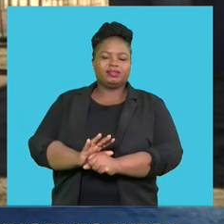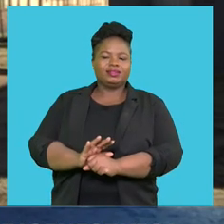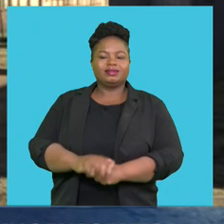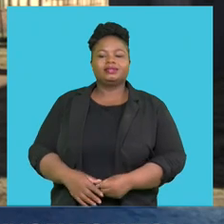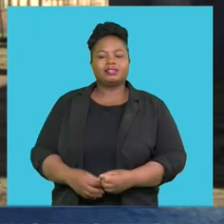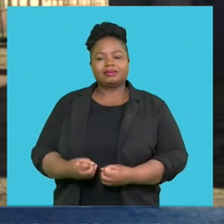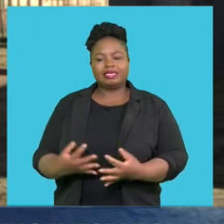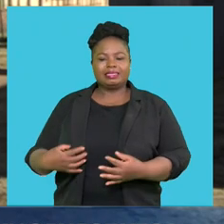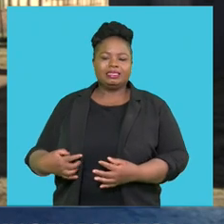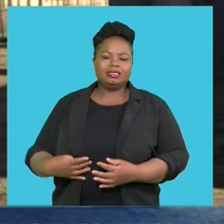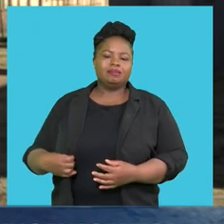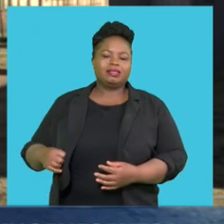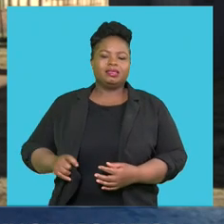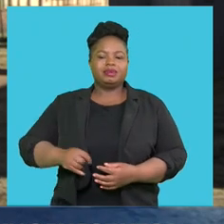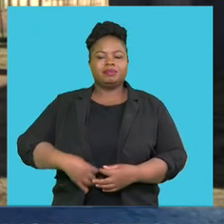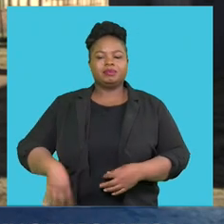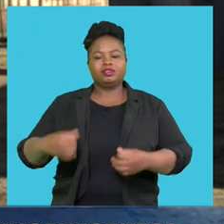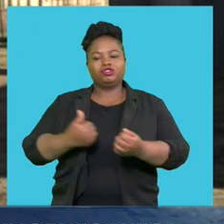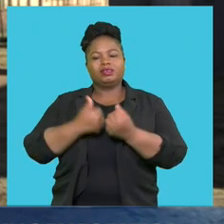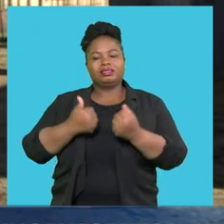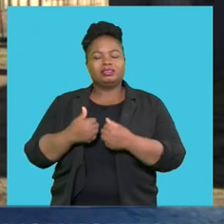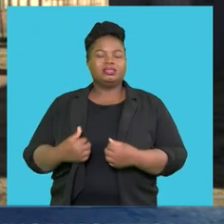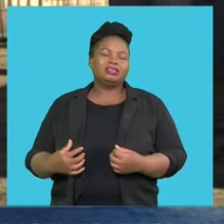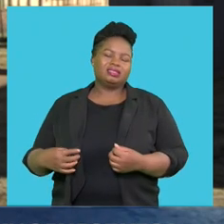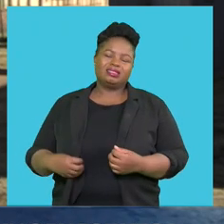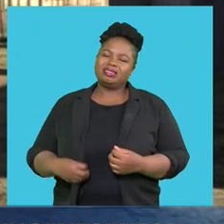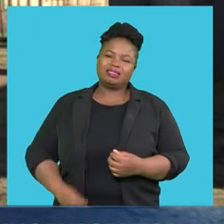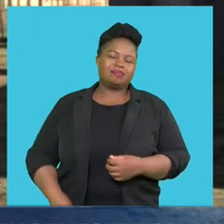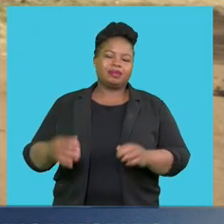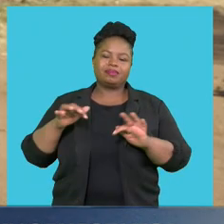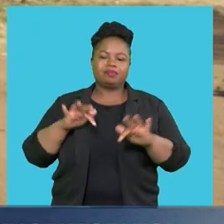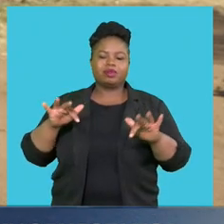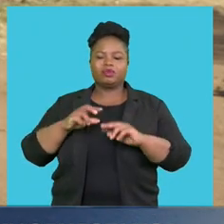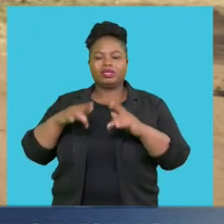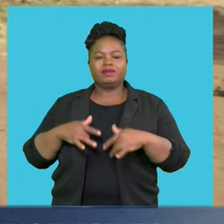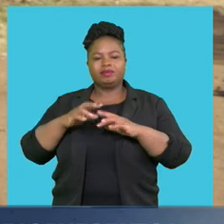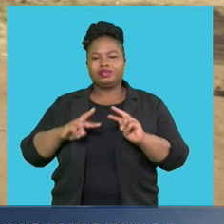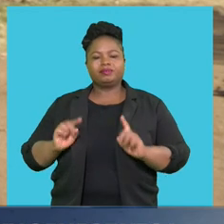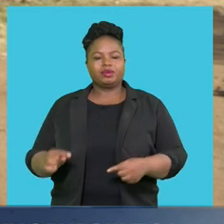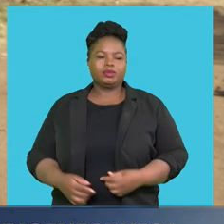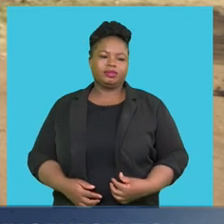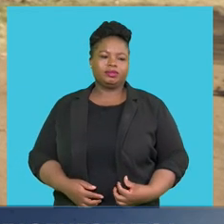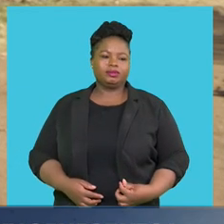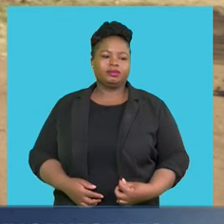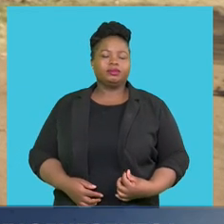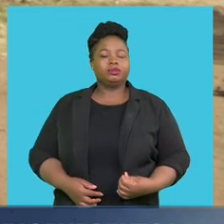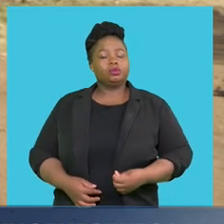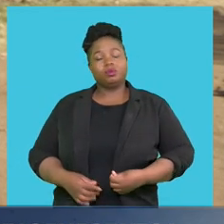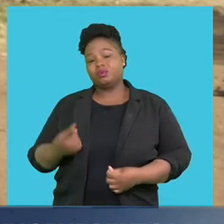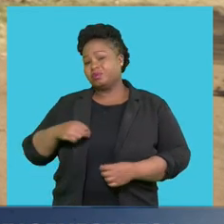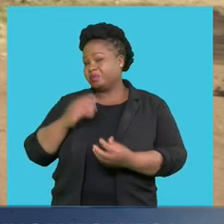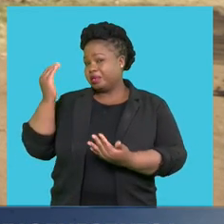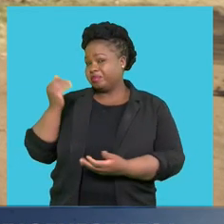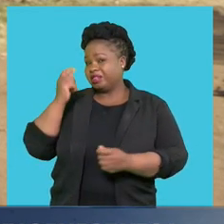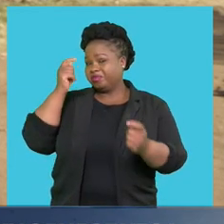kudala iy'ngedama kuyakalwa abantu abakutholi ukuthula nje. Noma singeke sisho uthole unjani ushintshe